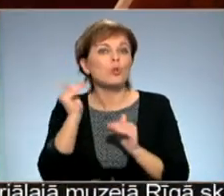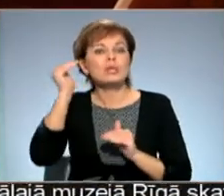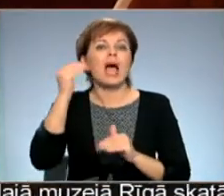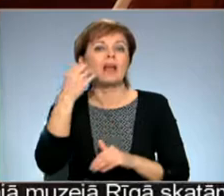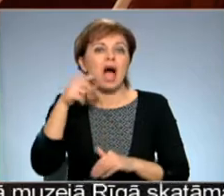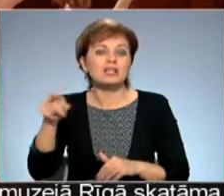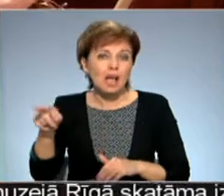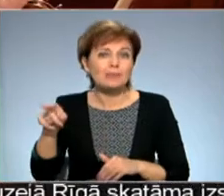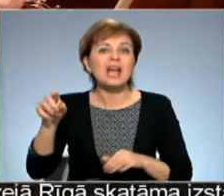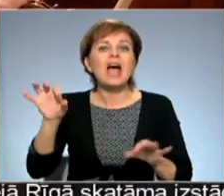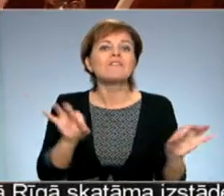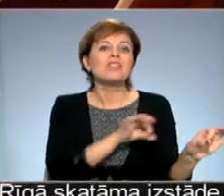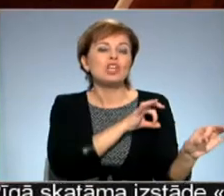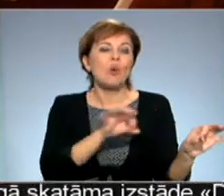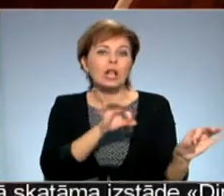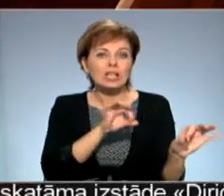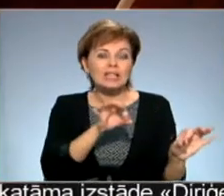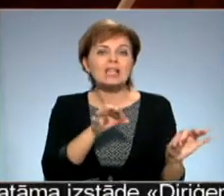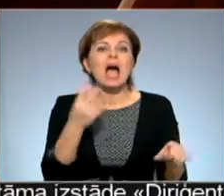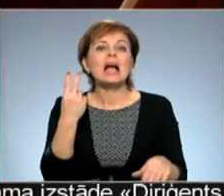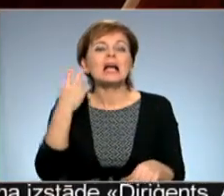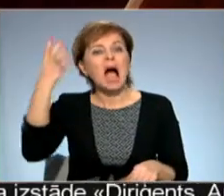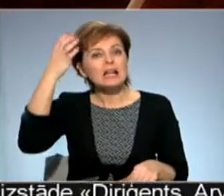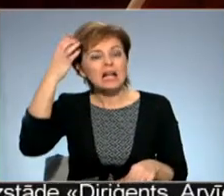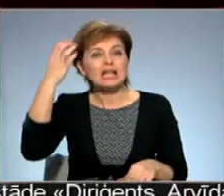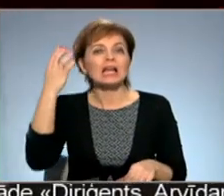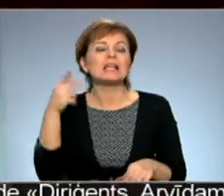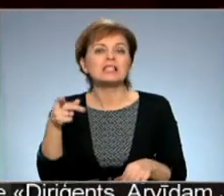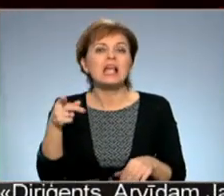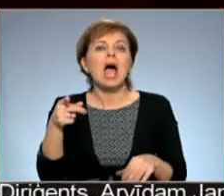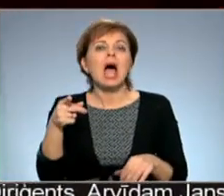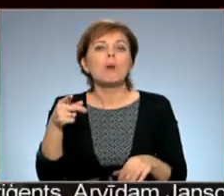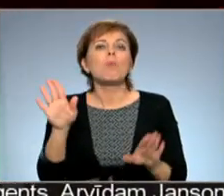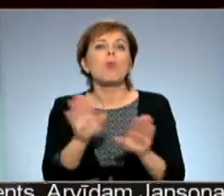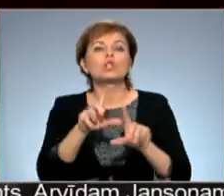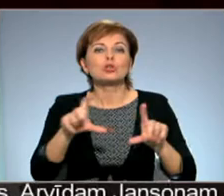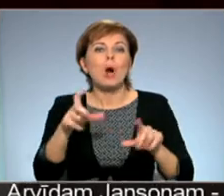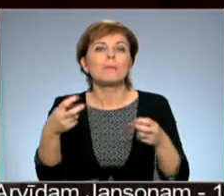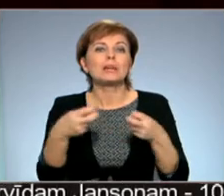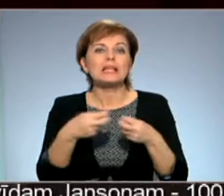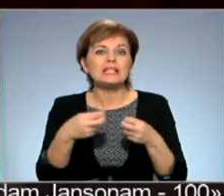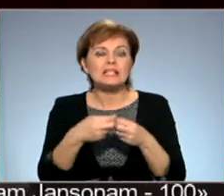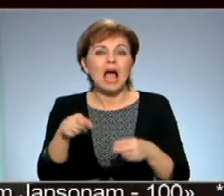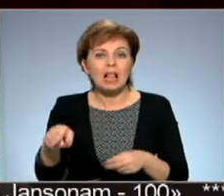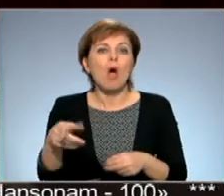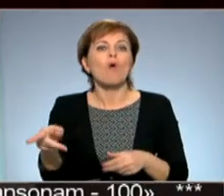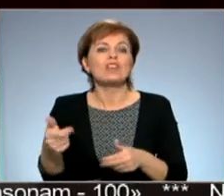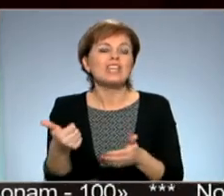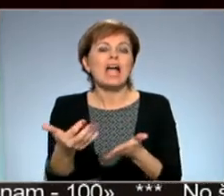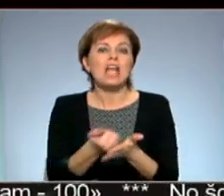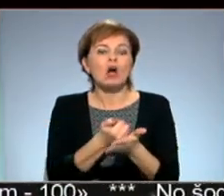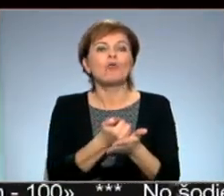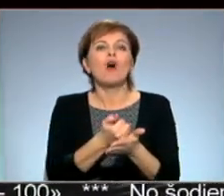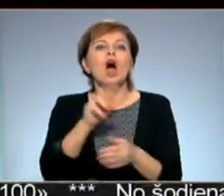Vijolniece Elīna Bukša joprojām studē Karalienes Elizabetes mūzikas skolā Briselē, soprāns Elīna Šimkus diplomu ieguvusi Norvēģijas mūzikas